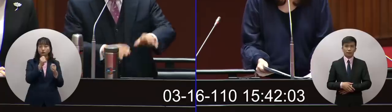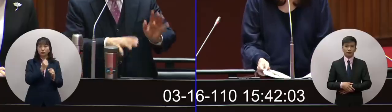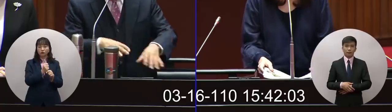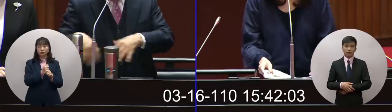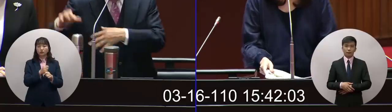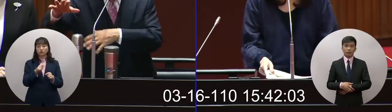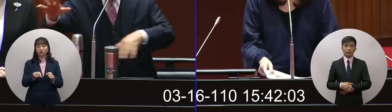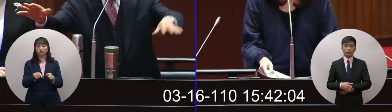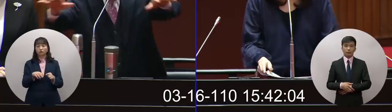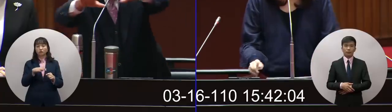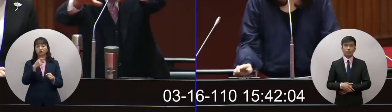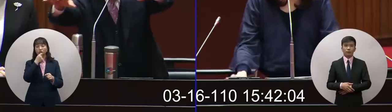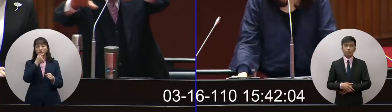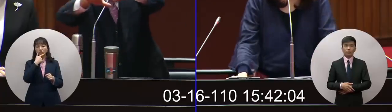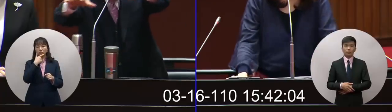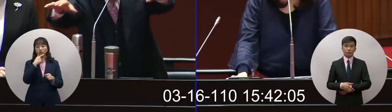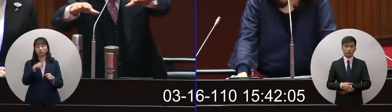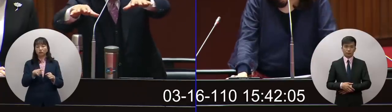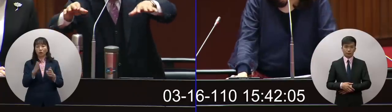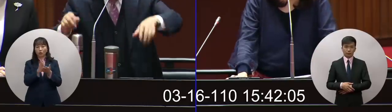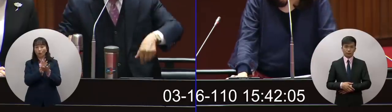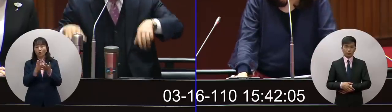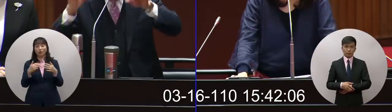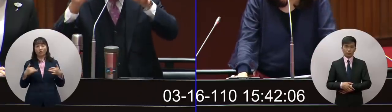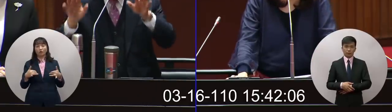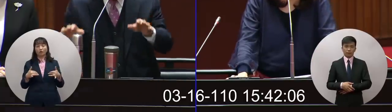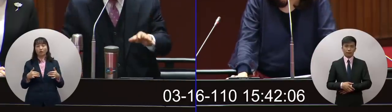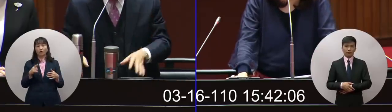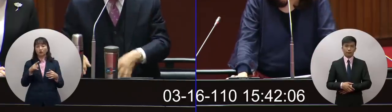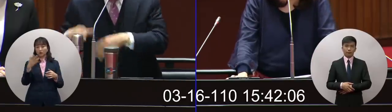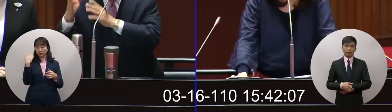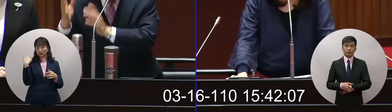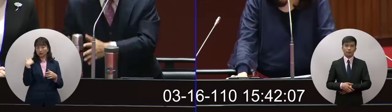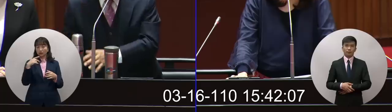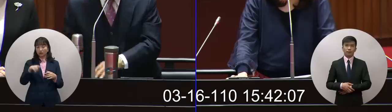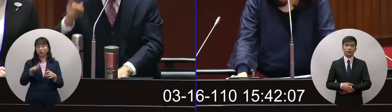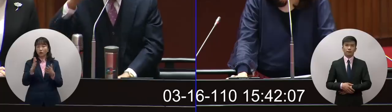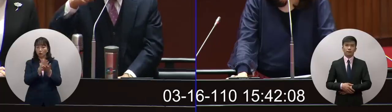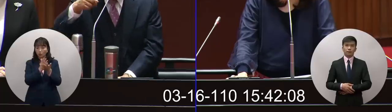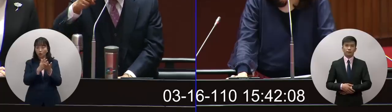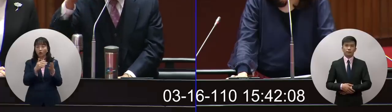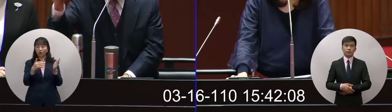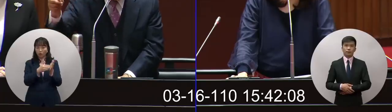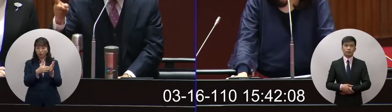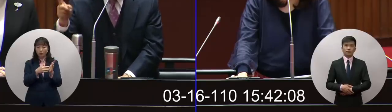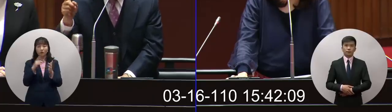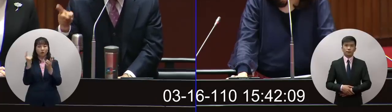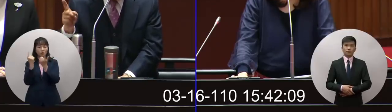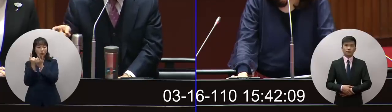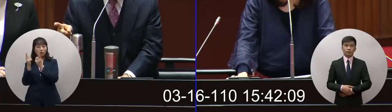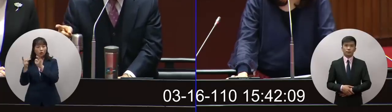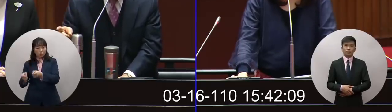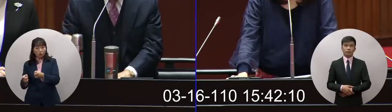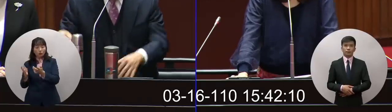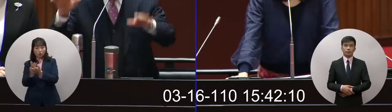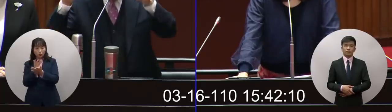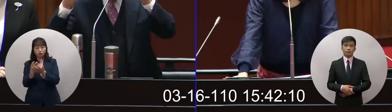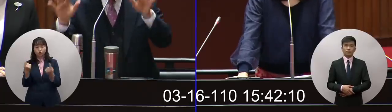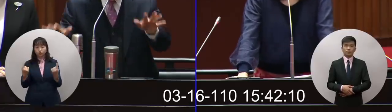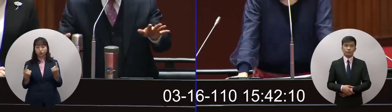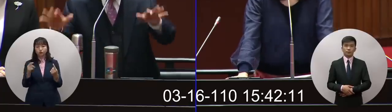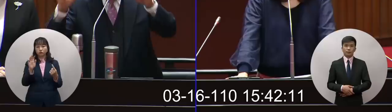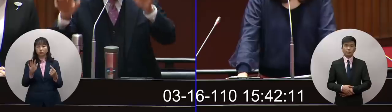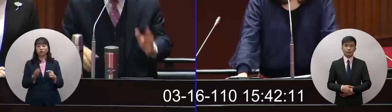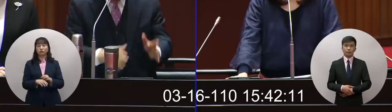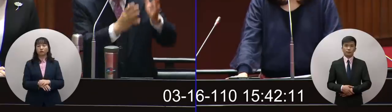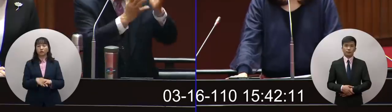那就等于是还没有评估好。就是当初也有评估，甚至台北港也评估过，就是